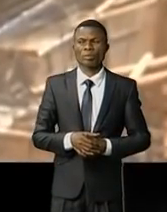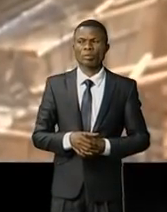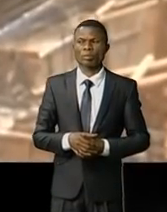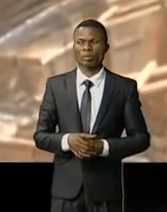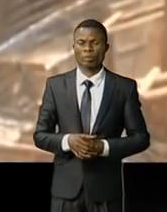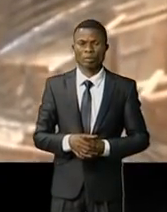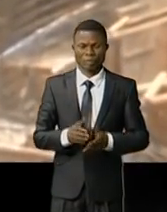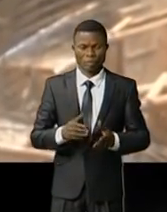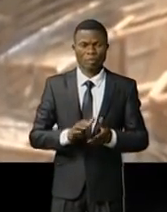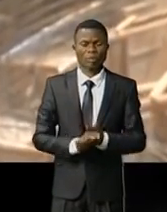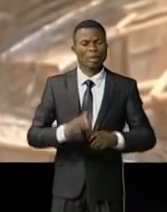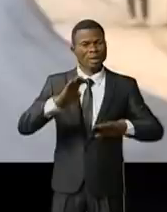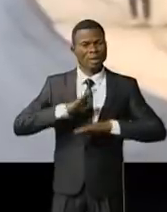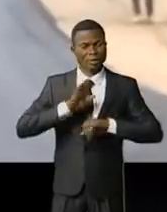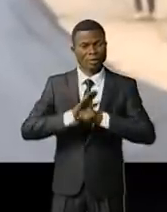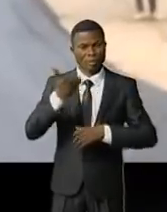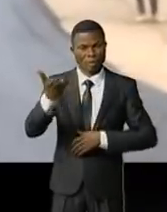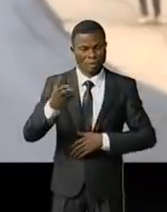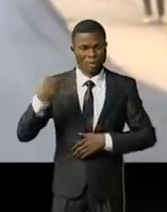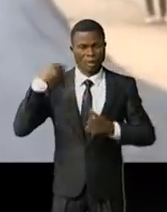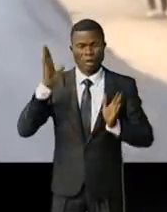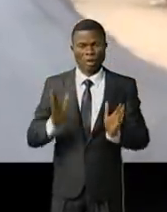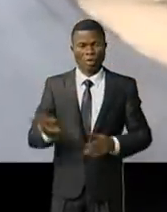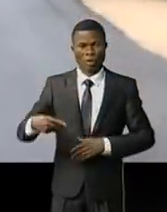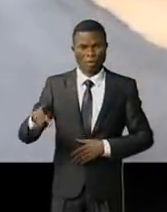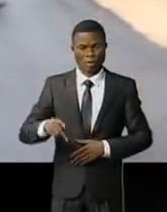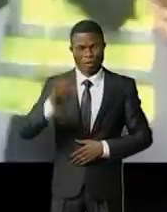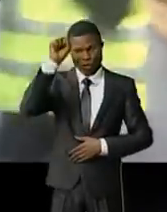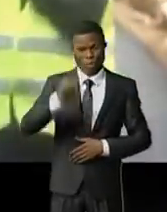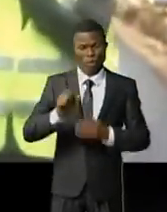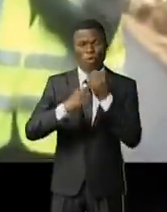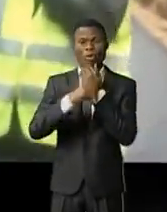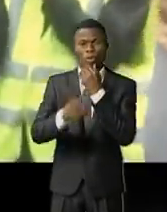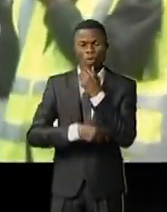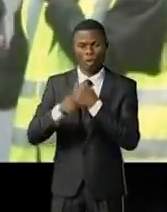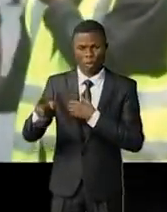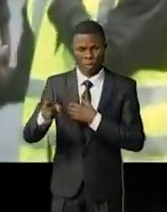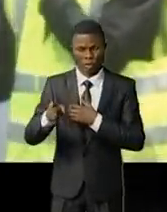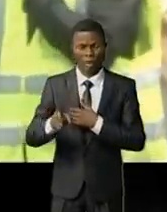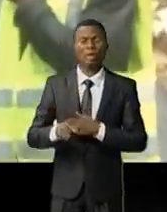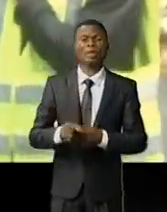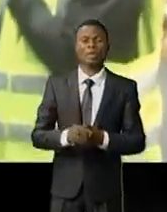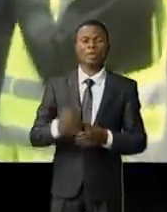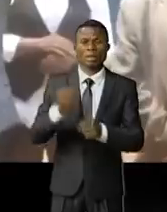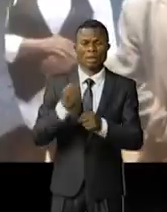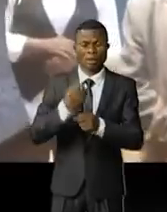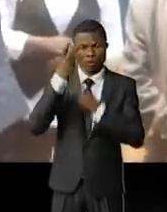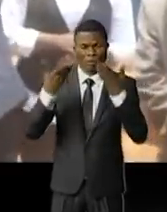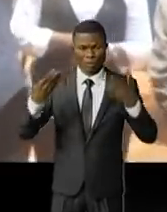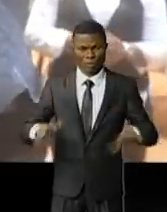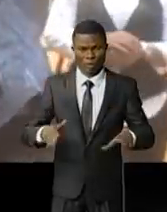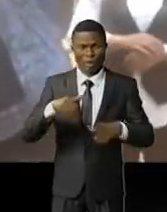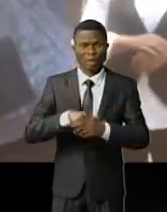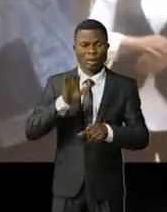C'est sur une note de satisfaction que le gouverneur de province du Sud Kivu, Teongwa Bidjekasi, a clôturé son itinérance à travers